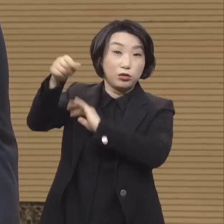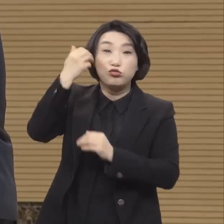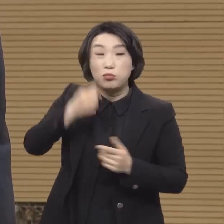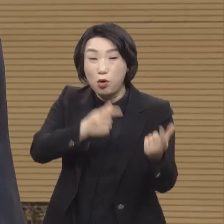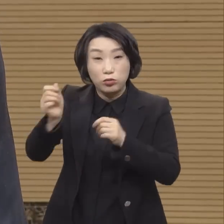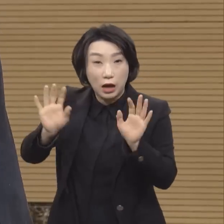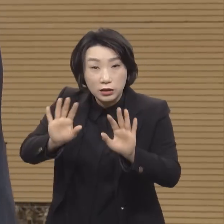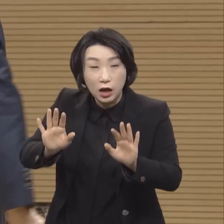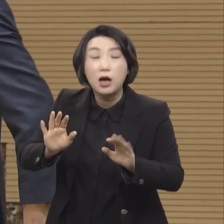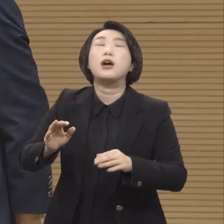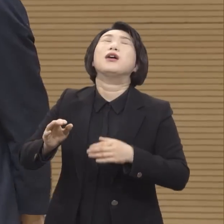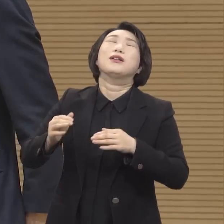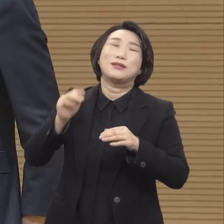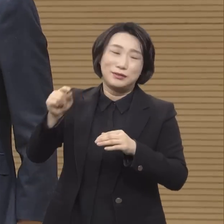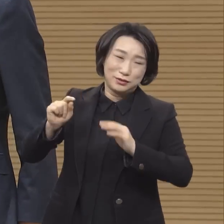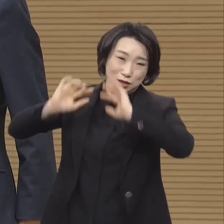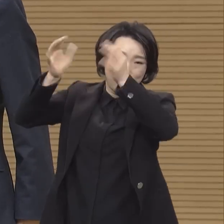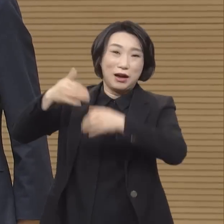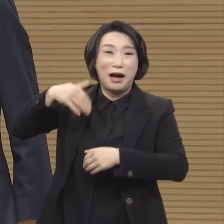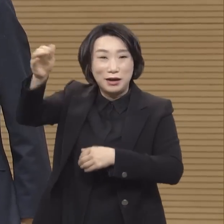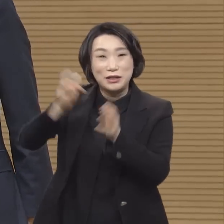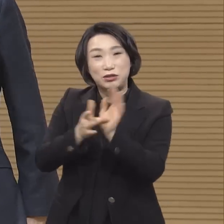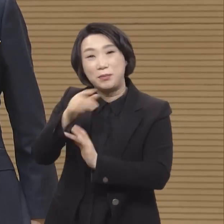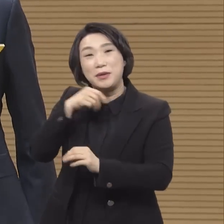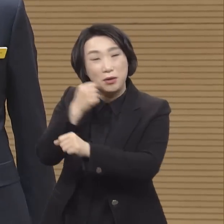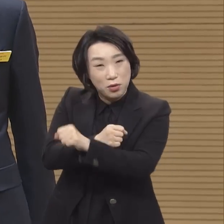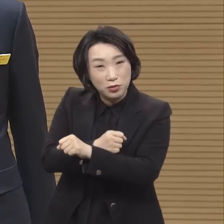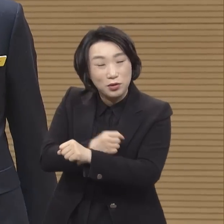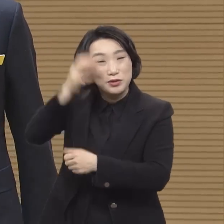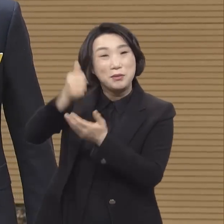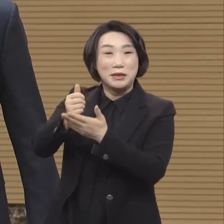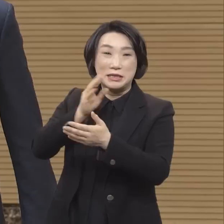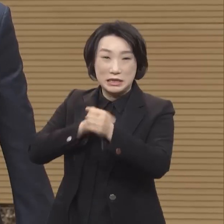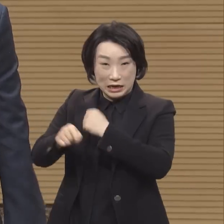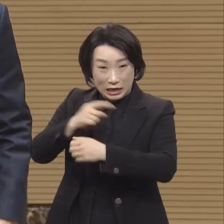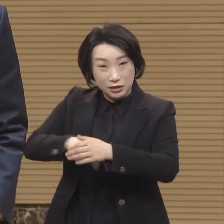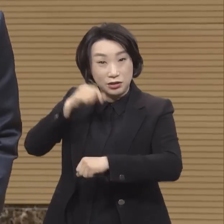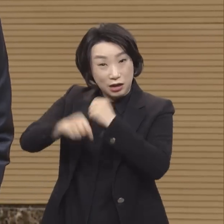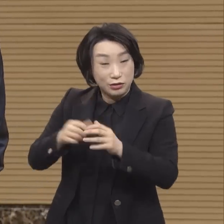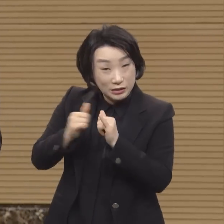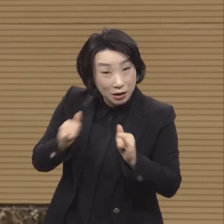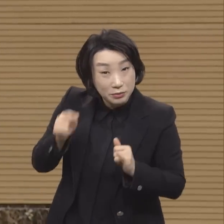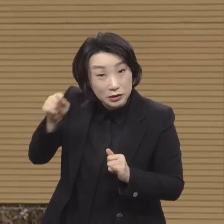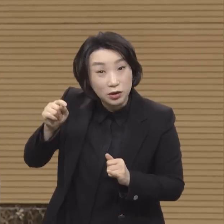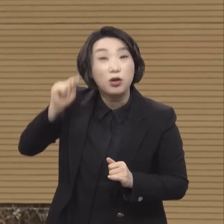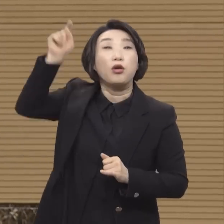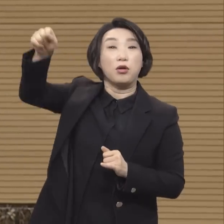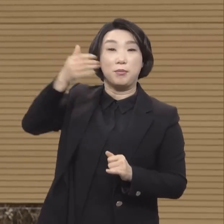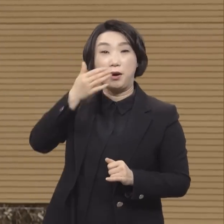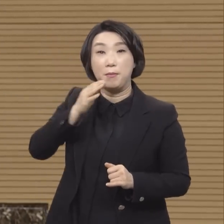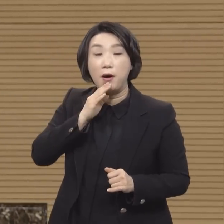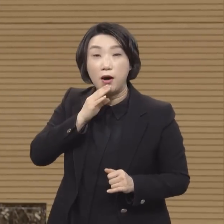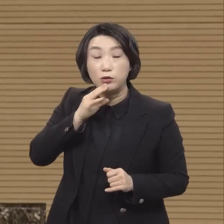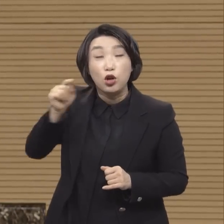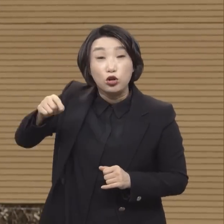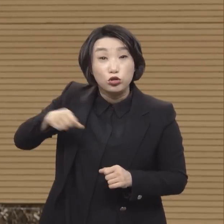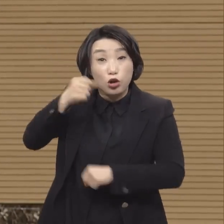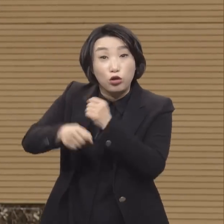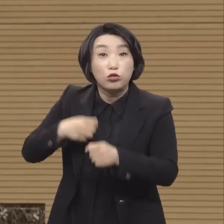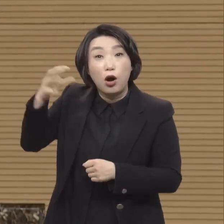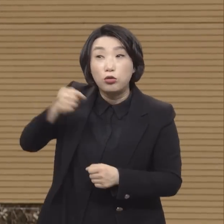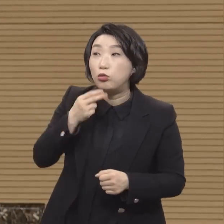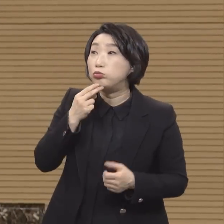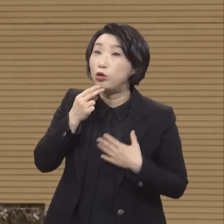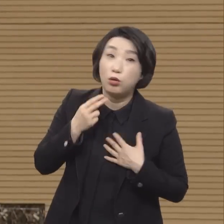예수의 피의 공로요, 성령의 진리 안에서 자유한 자라 이 말. 근데 그런 자유가 내게 없다면 무슨 의미가 있느냐 그